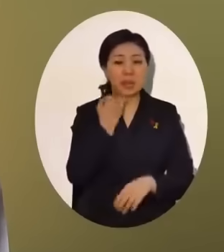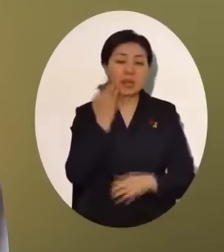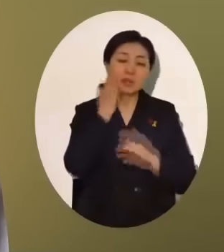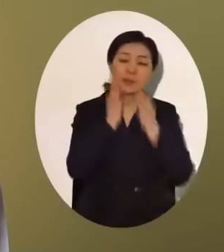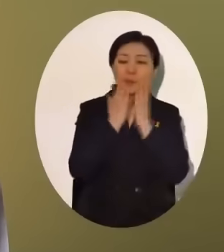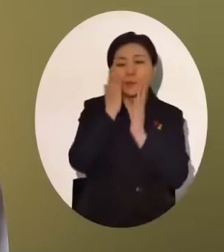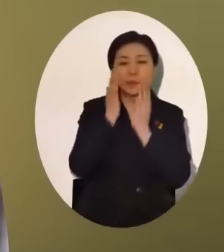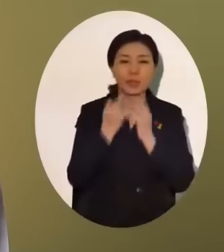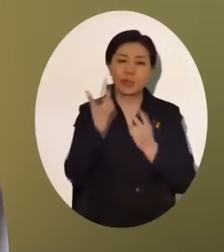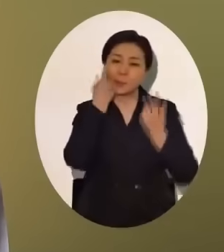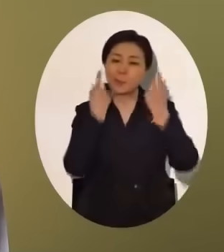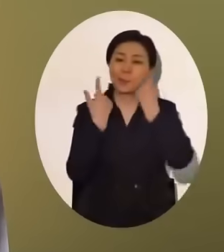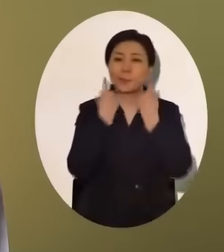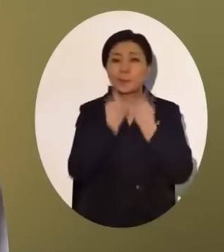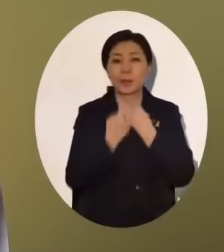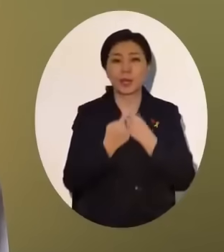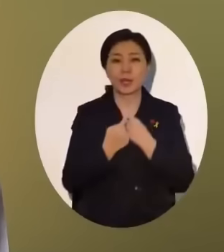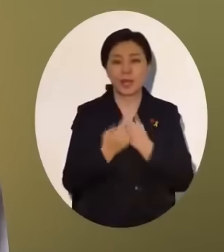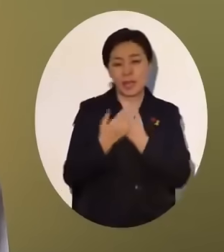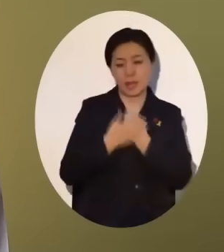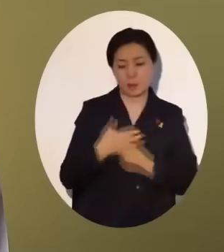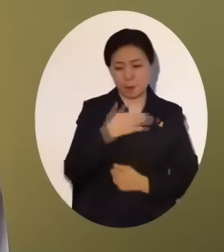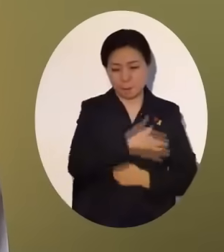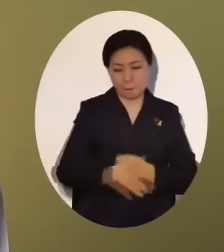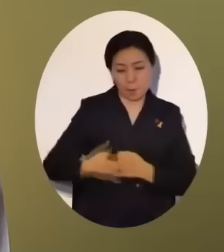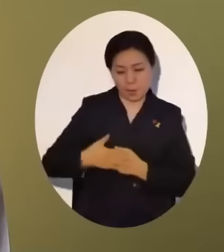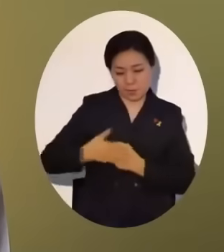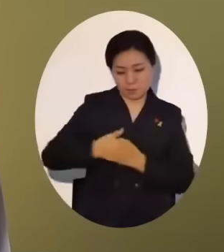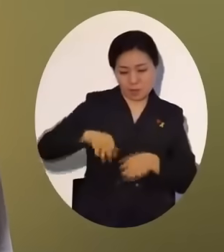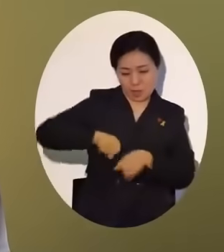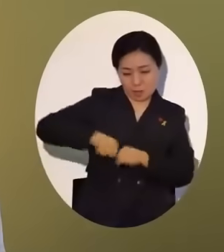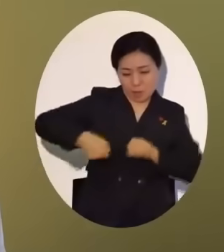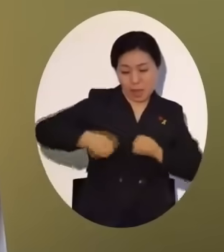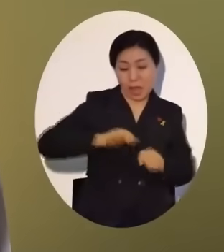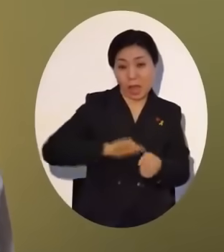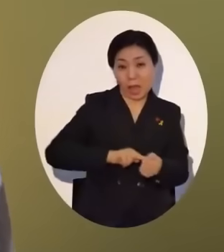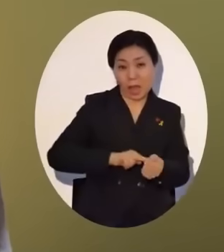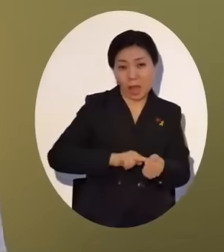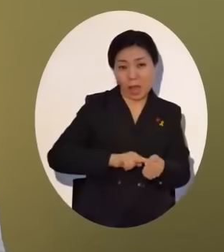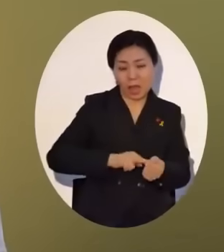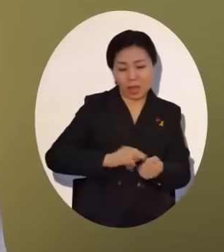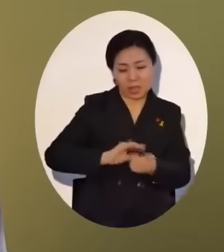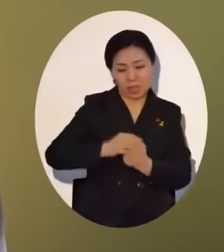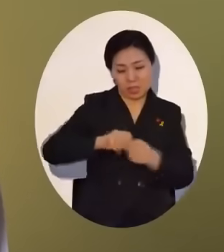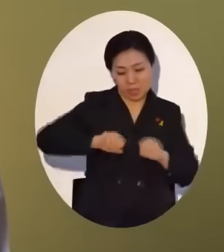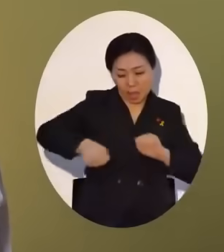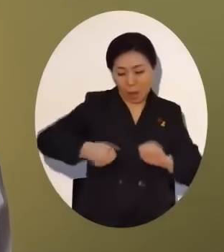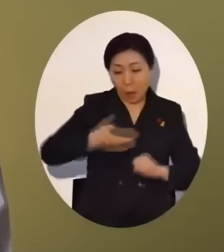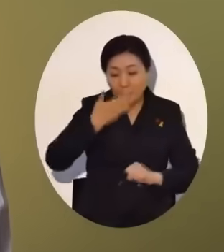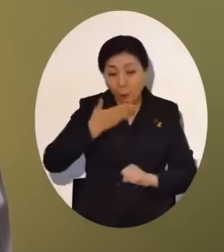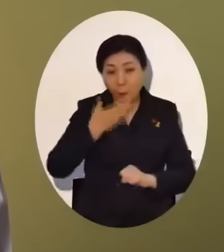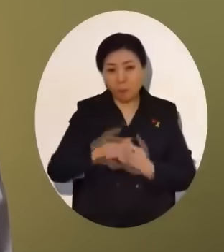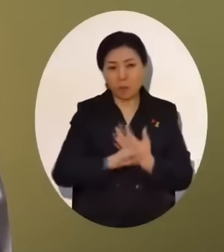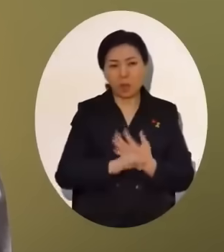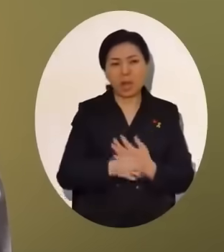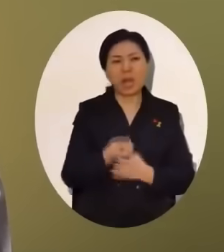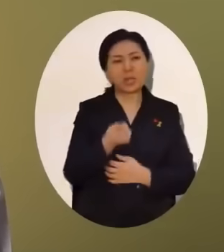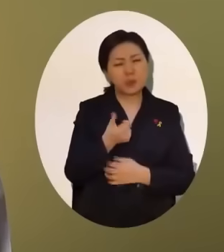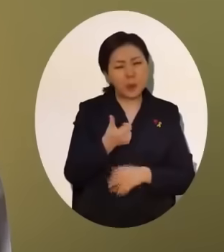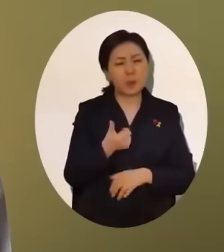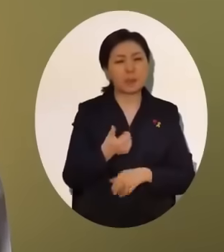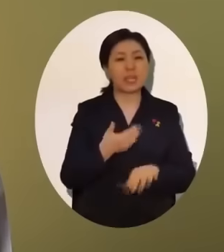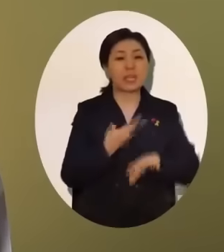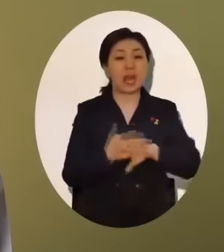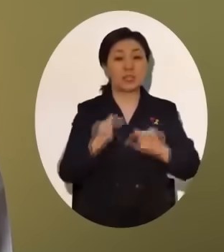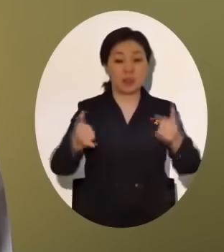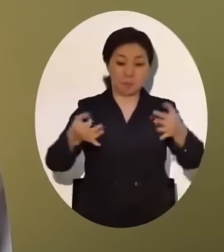뭘 바르고 보톡스를 쓰우고 뭐 보약을 먹고 하면 뭐한 1년이나 뭐 잠시 뭐좀